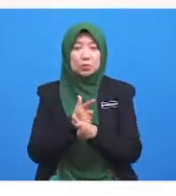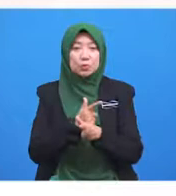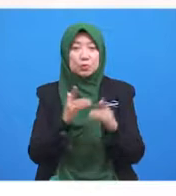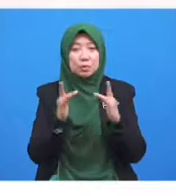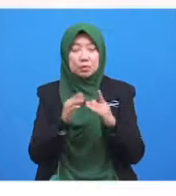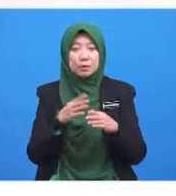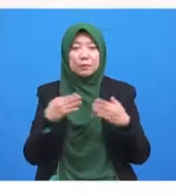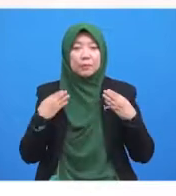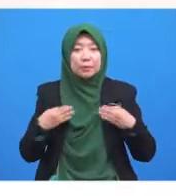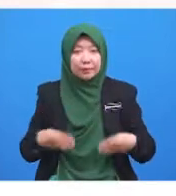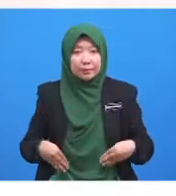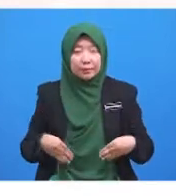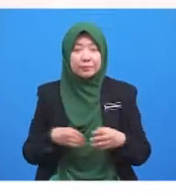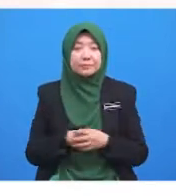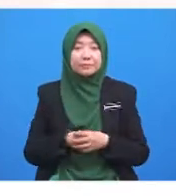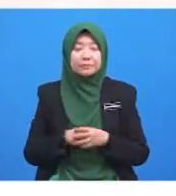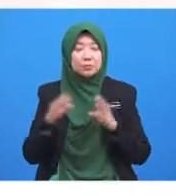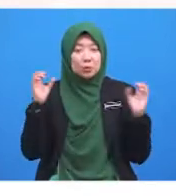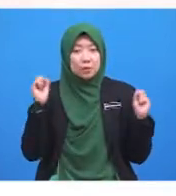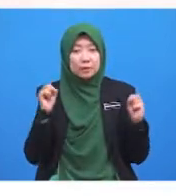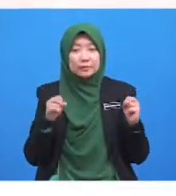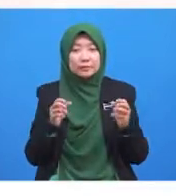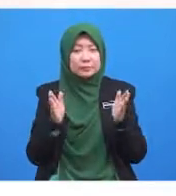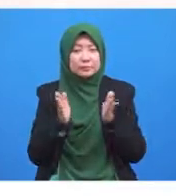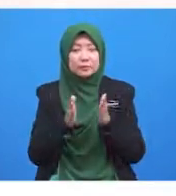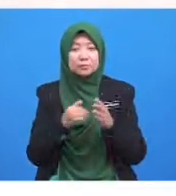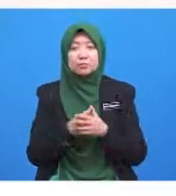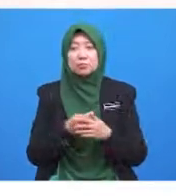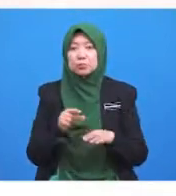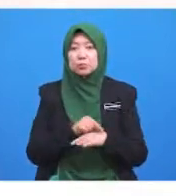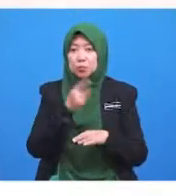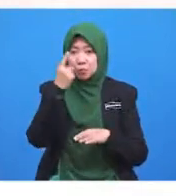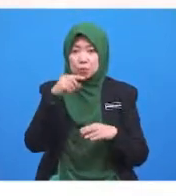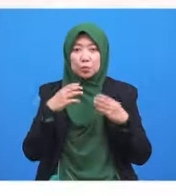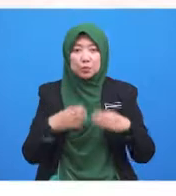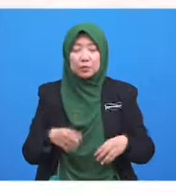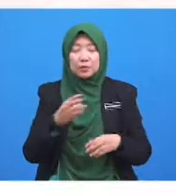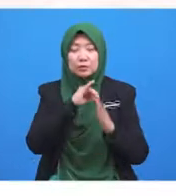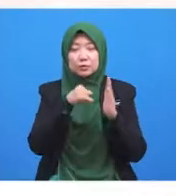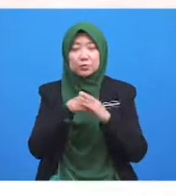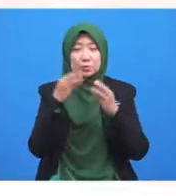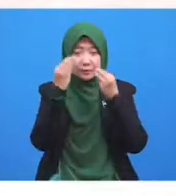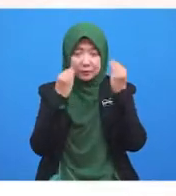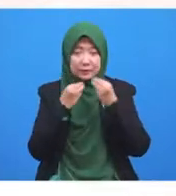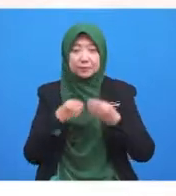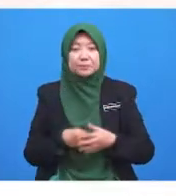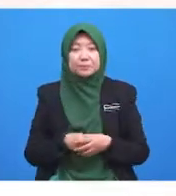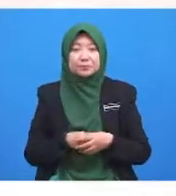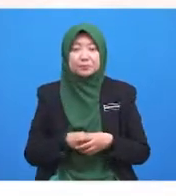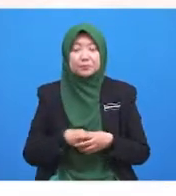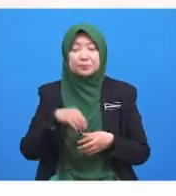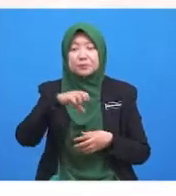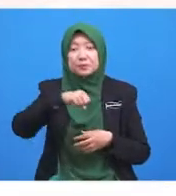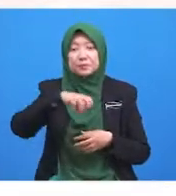badan. Tuala kecil digunakan untuk kegunaan pelanggan dan jurut estetik. Span